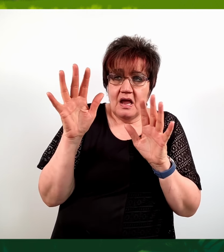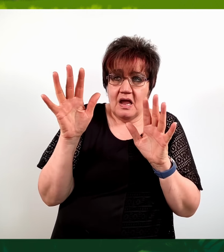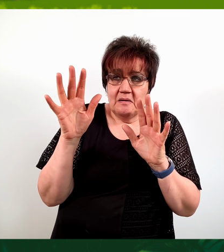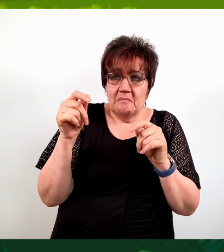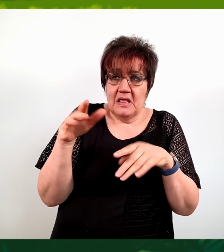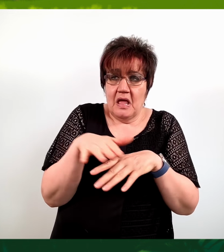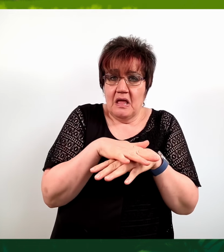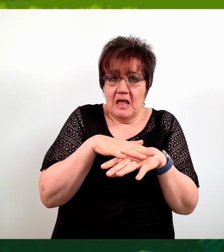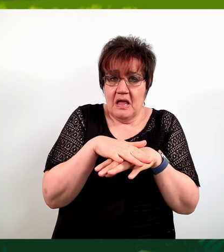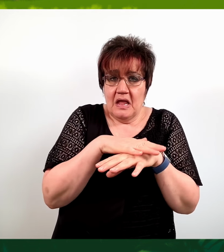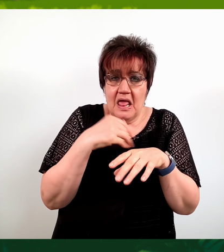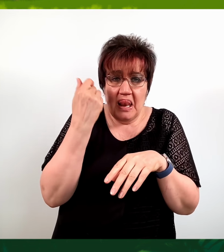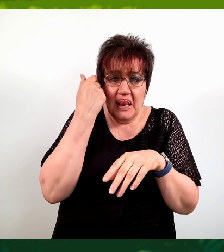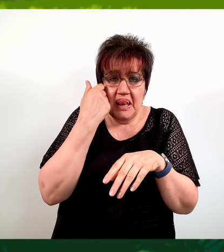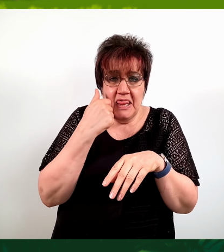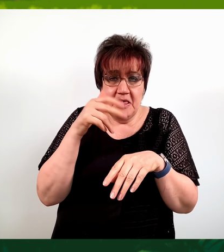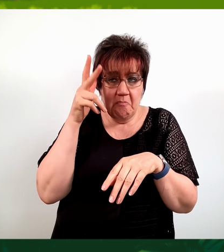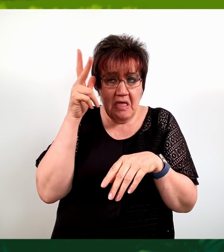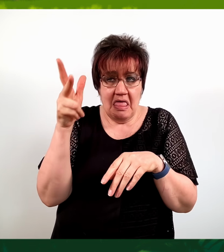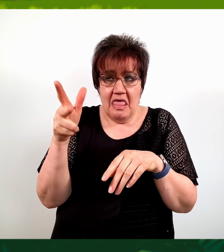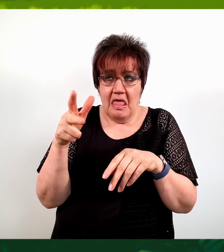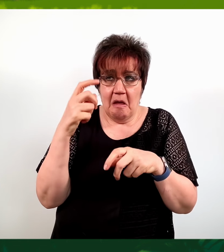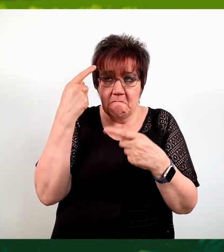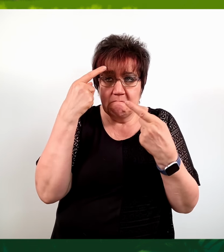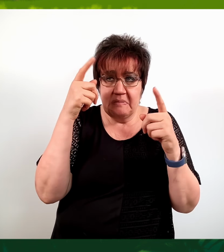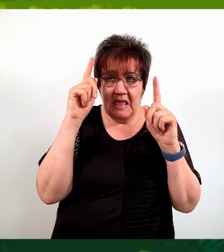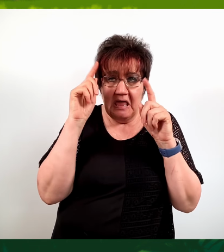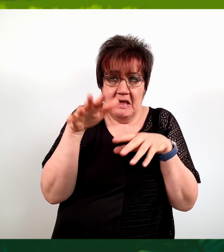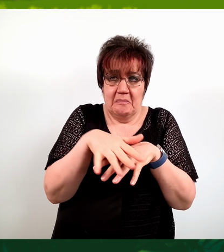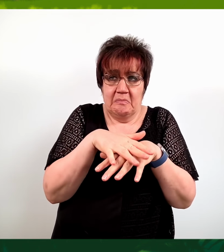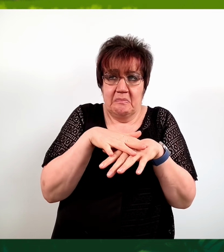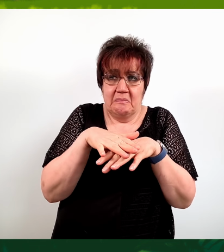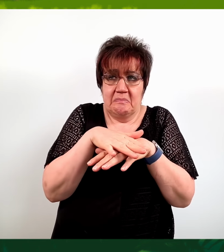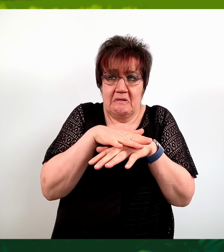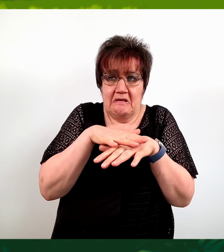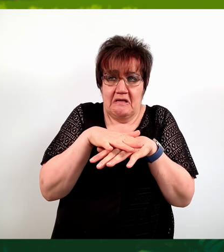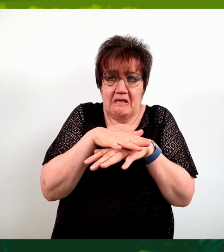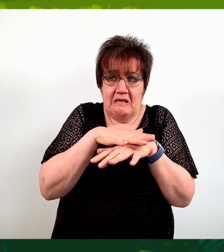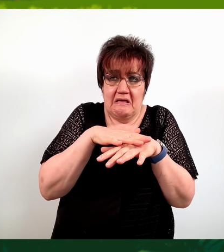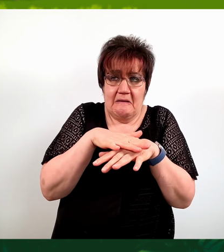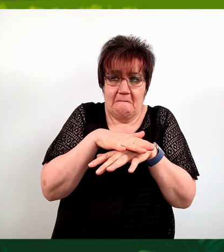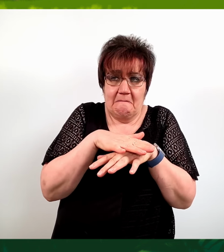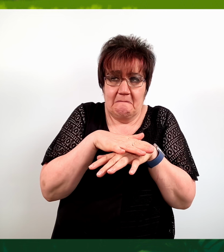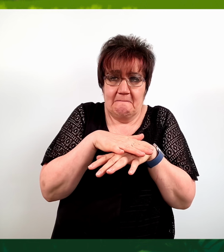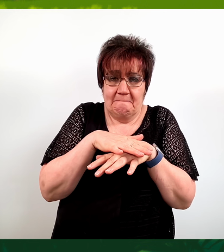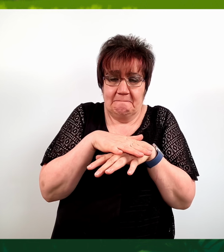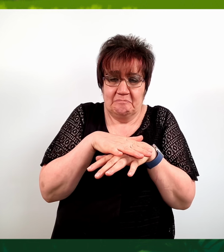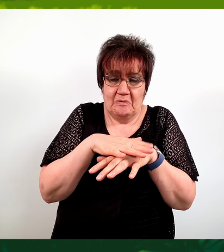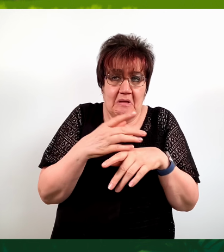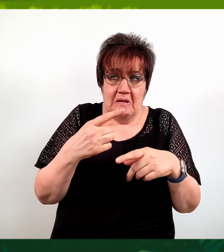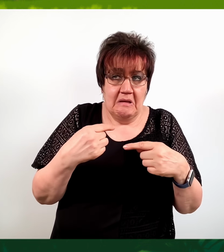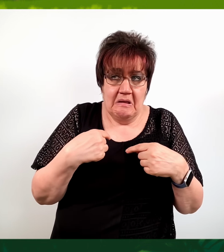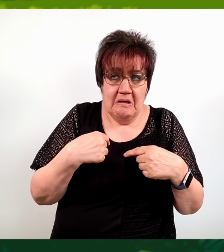Habt Erbarmen, lieber Herr Bär, stotterte der Zwerg mit Angst in der Stimme.